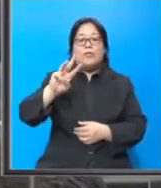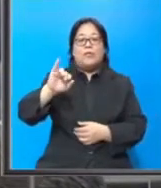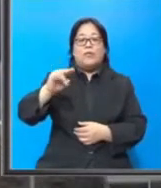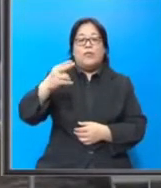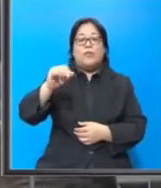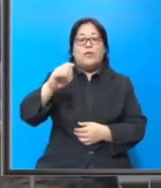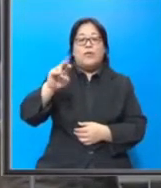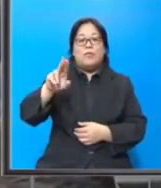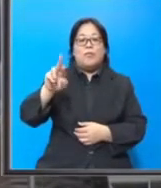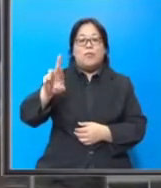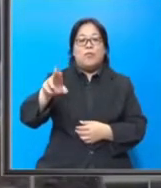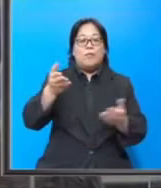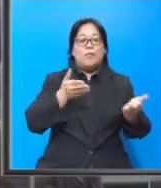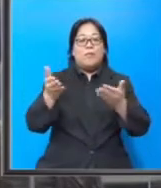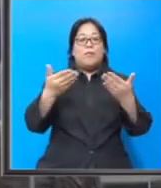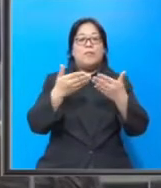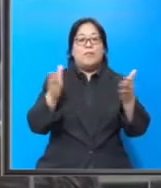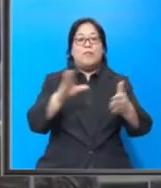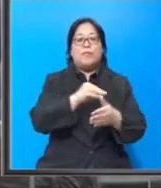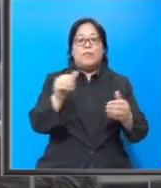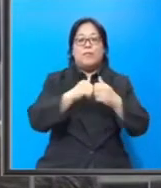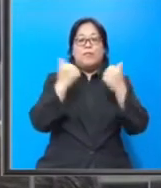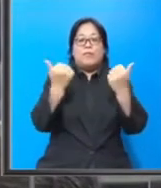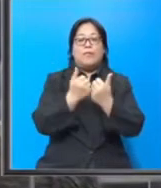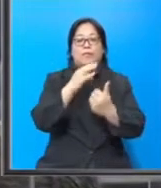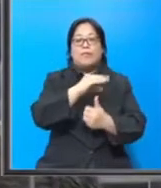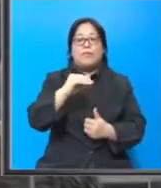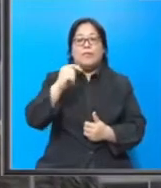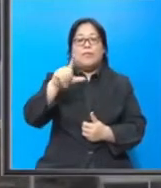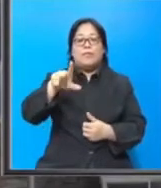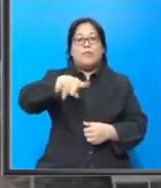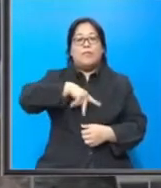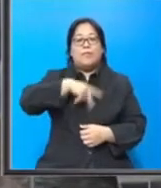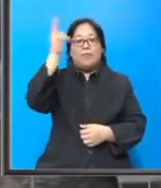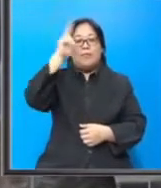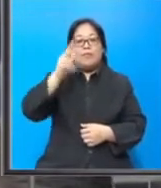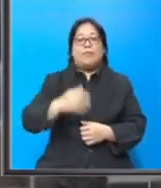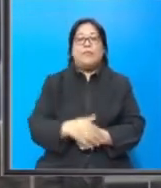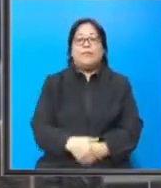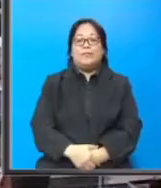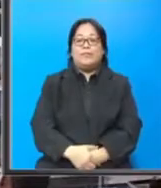system di perkhidmatan awam dan agensi dan GLC milik kerajaan.